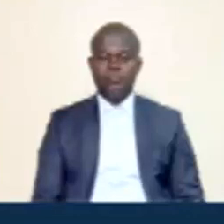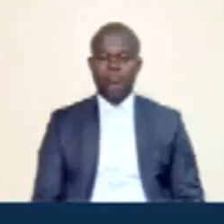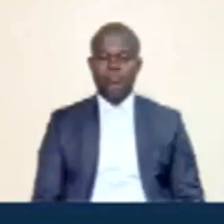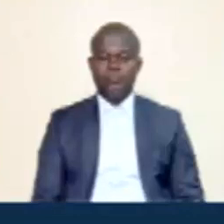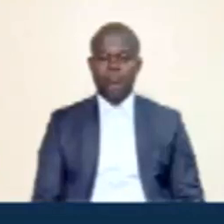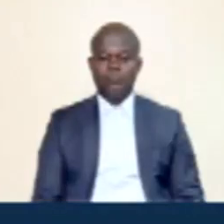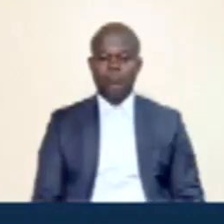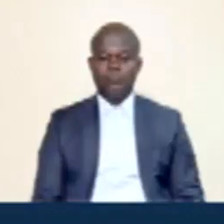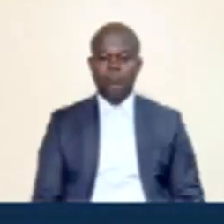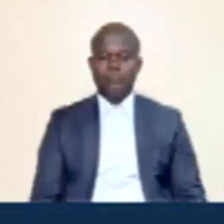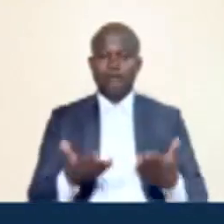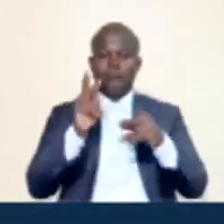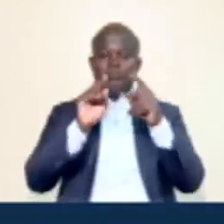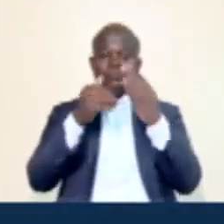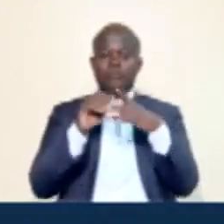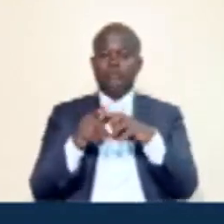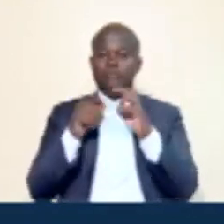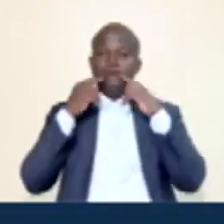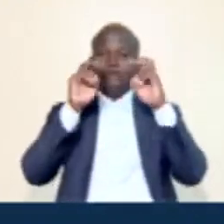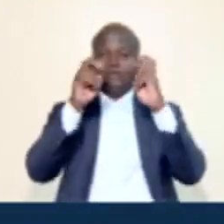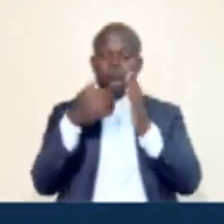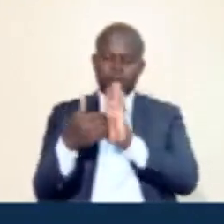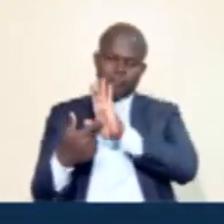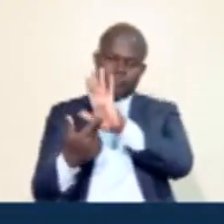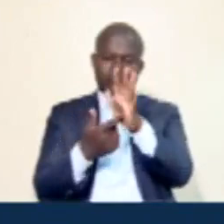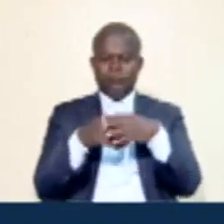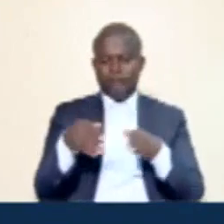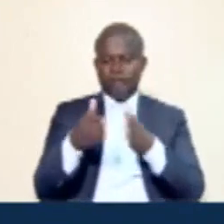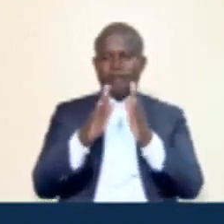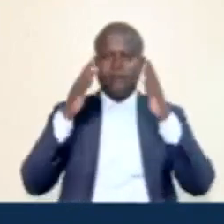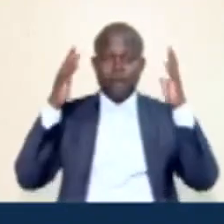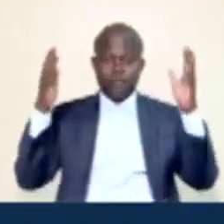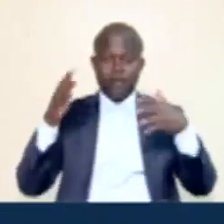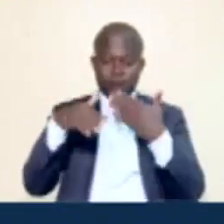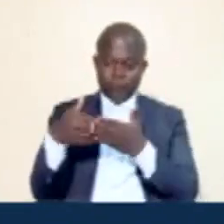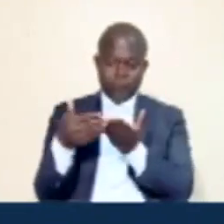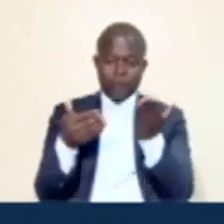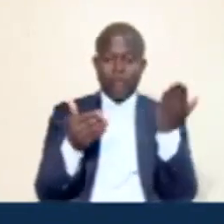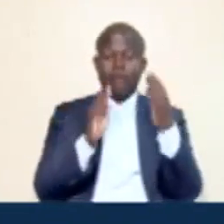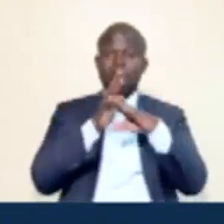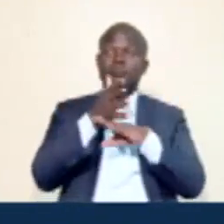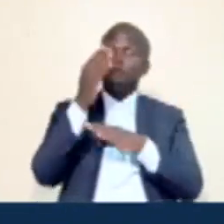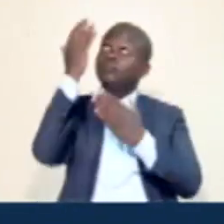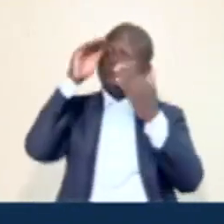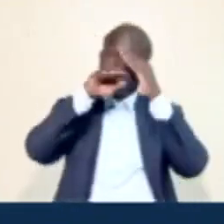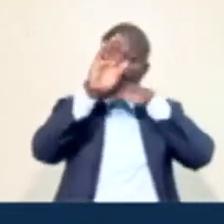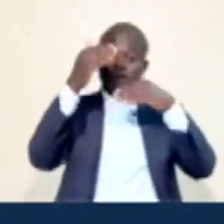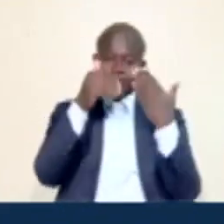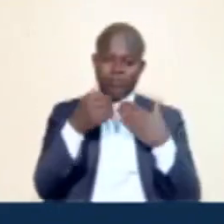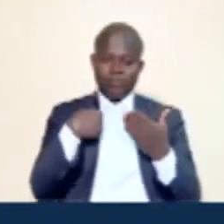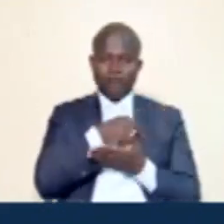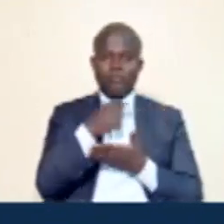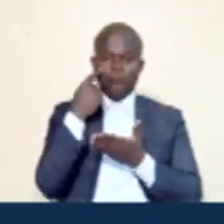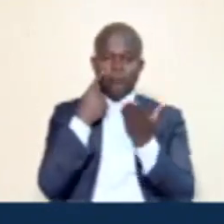aba baturage bo mu bice bitandukanye bagaragaza ko umuriro w'amashanyarazi wo kumuyobora umugari ugenda ubaca hejuru nyamara ngo bo nta muriro